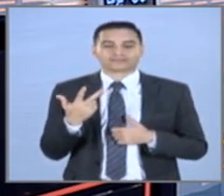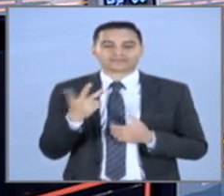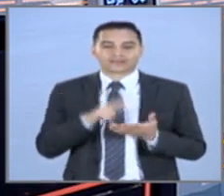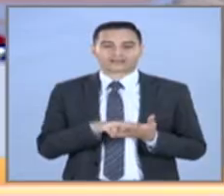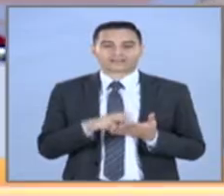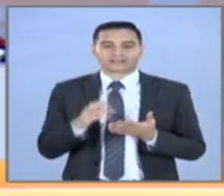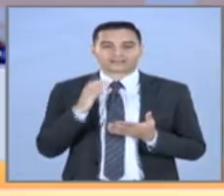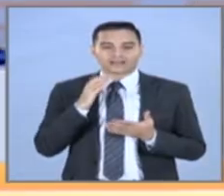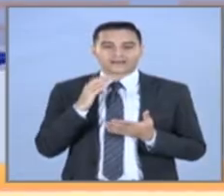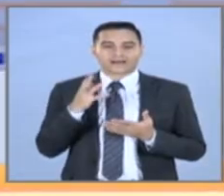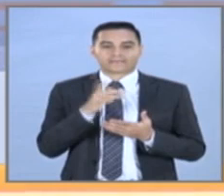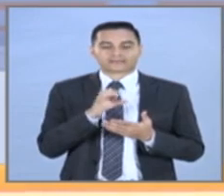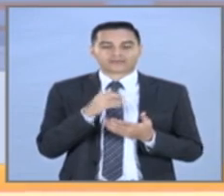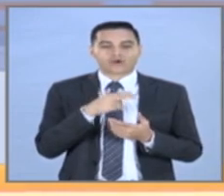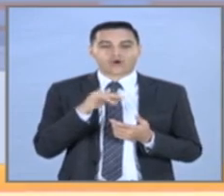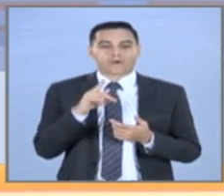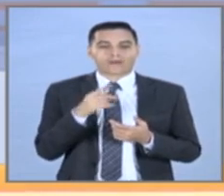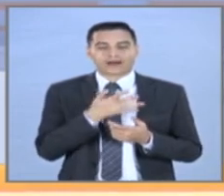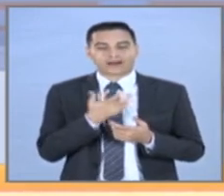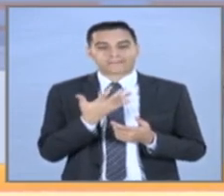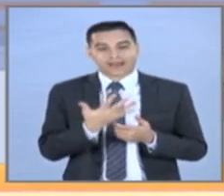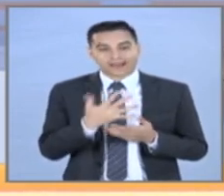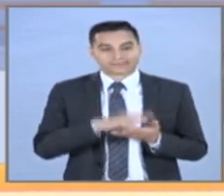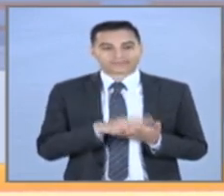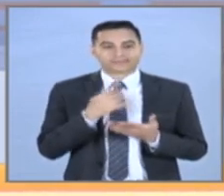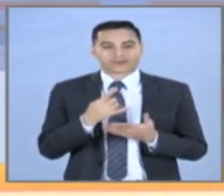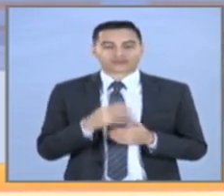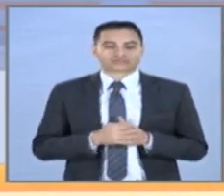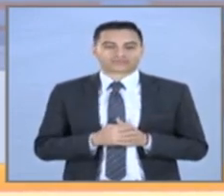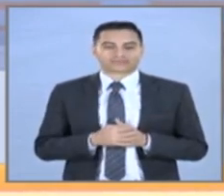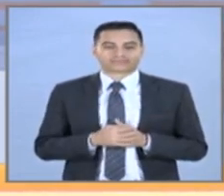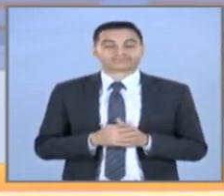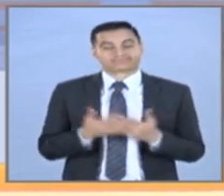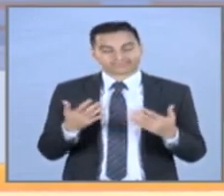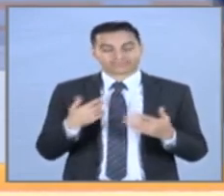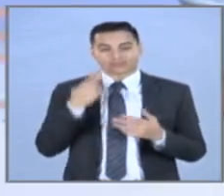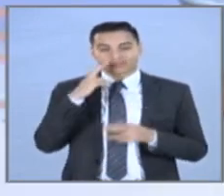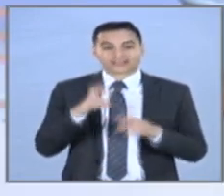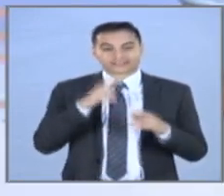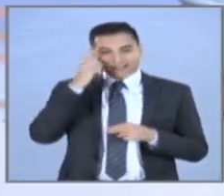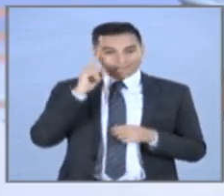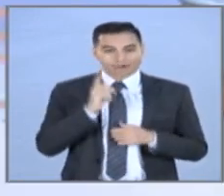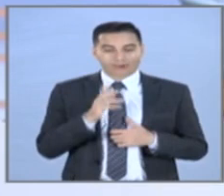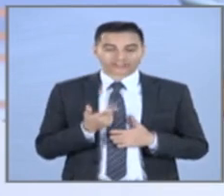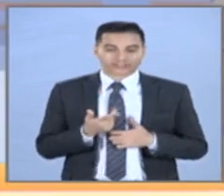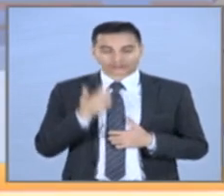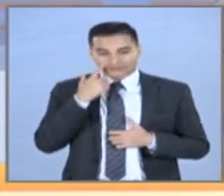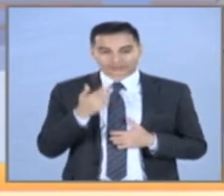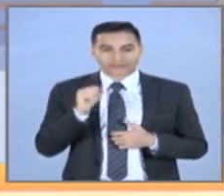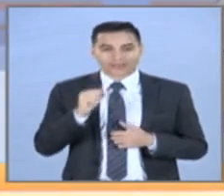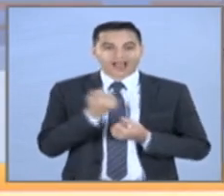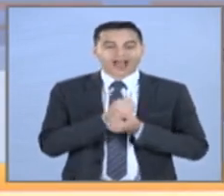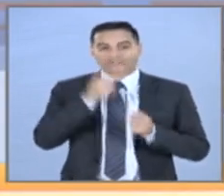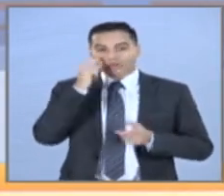9، وعمر معايا 5 إجابات صح من 10. تعال نشوف الأسئلة اللي ما تجاوبتش. عفريت